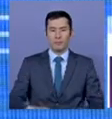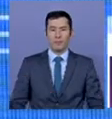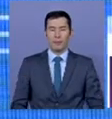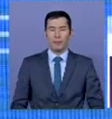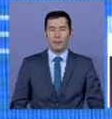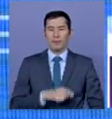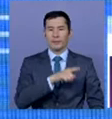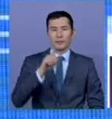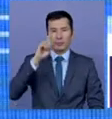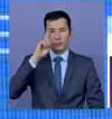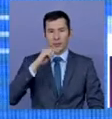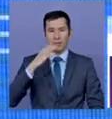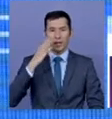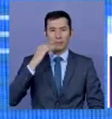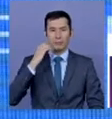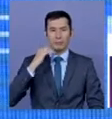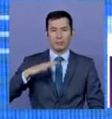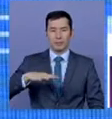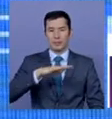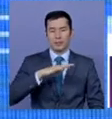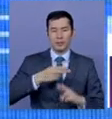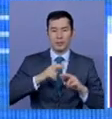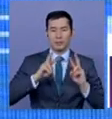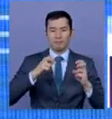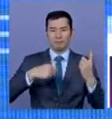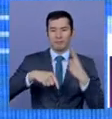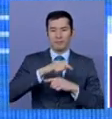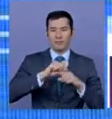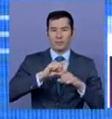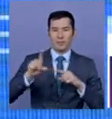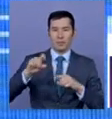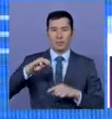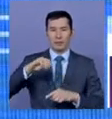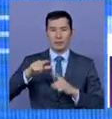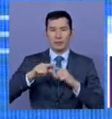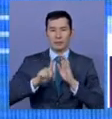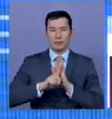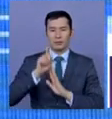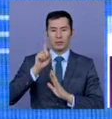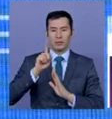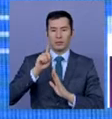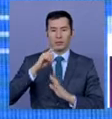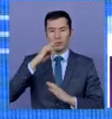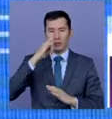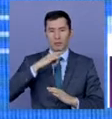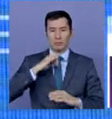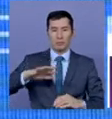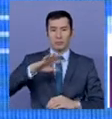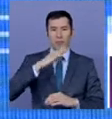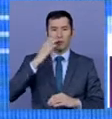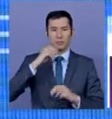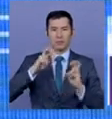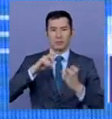Алматы тәуелсіздіктің алтын бесігі, ал теңге тәуелсіздігіміздің символ іспеттес. Алматы еліміздегі ең үлкен қала және экономиканың негізгі